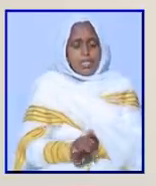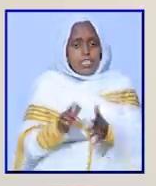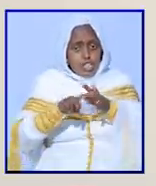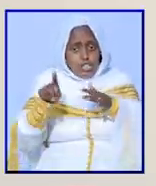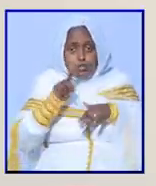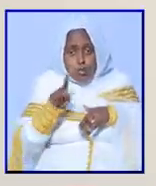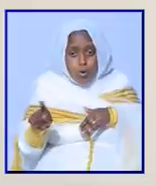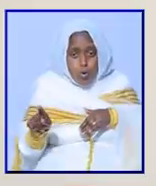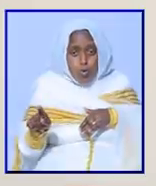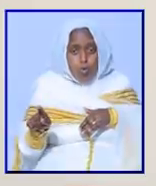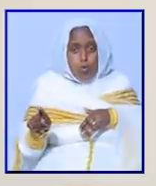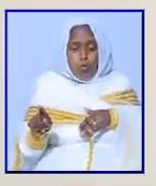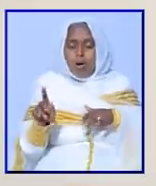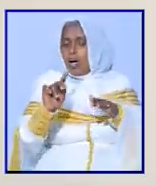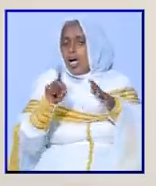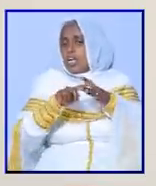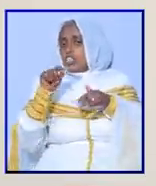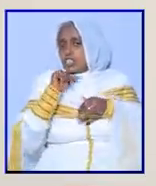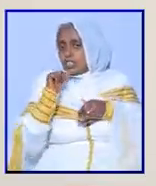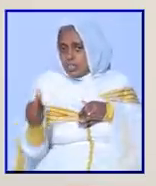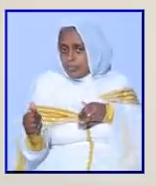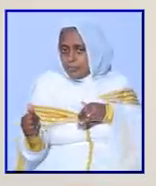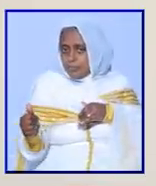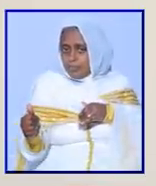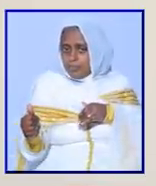ነው? ሸሽቶን ነው?